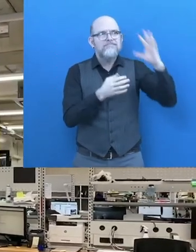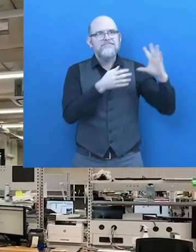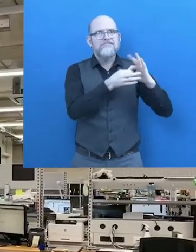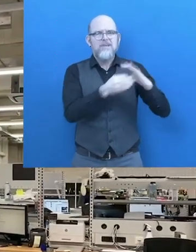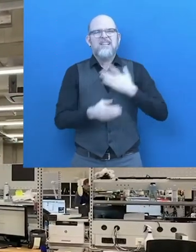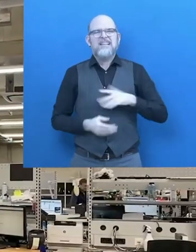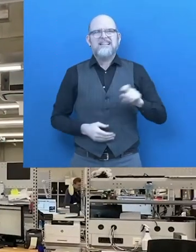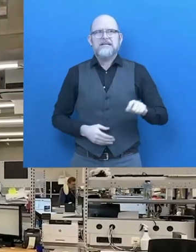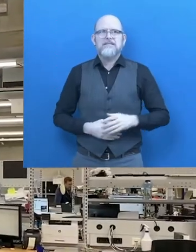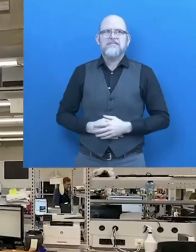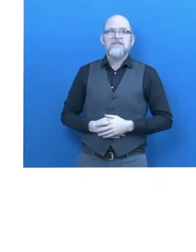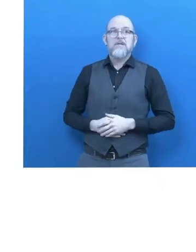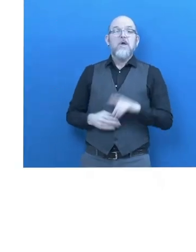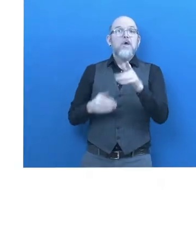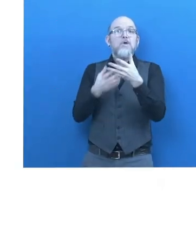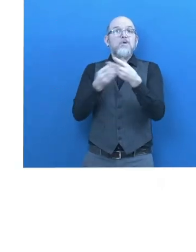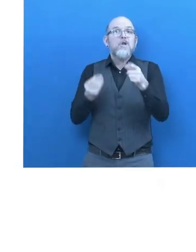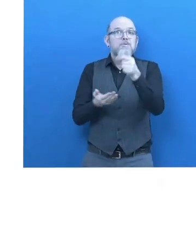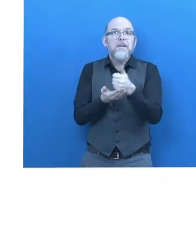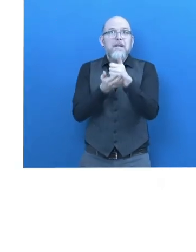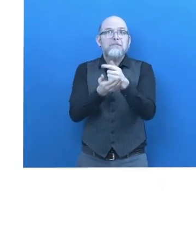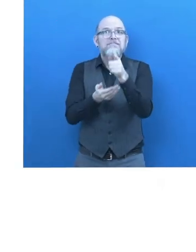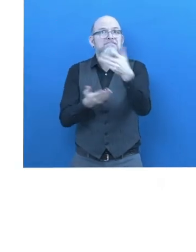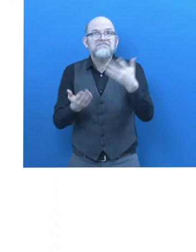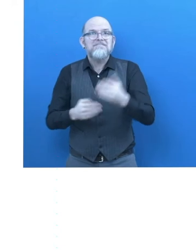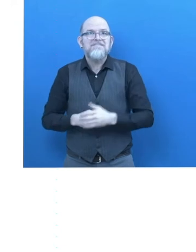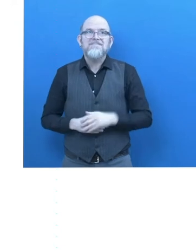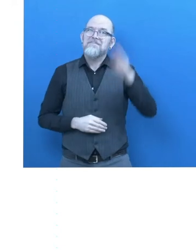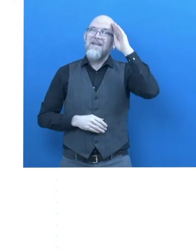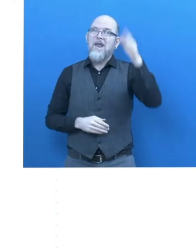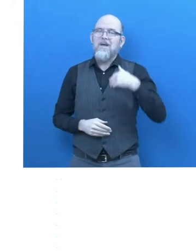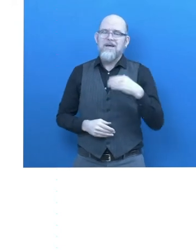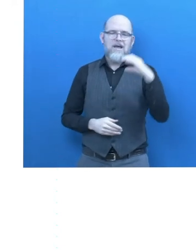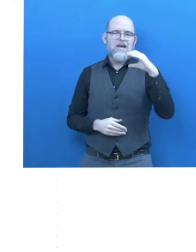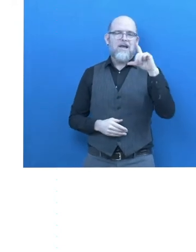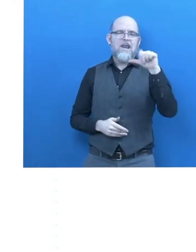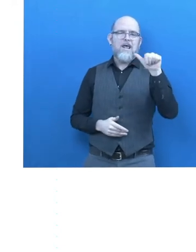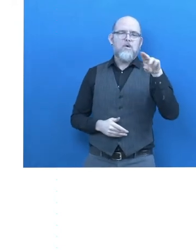eine strategische Zusammenarbeit. How did the solution help you?